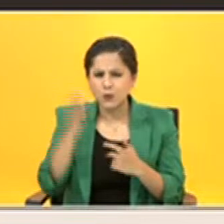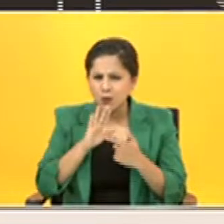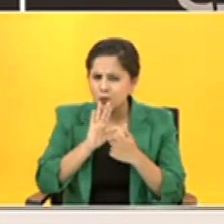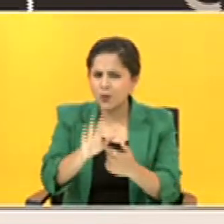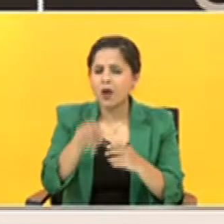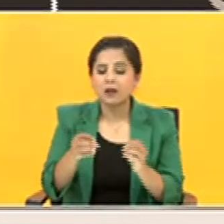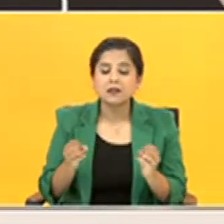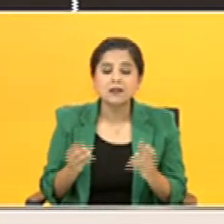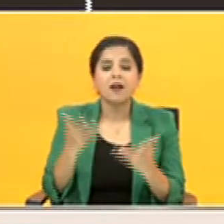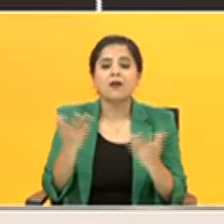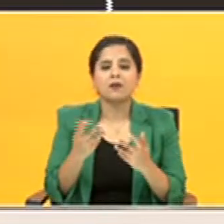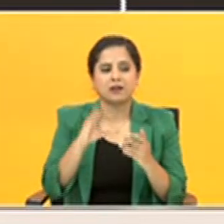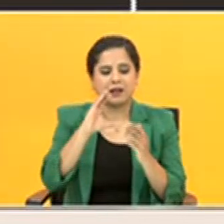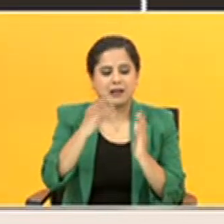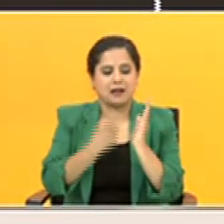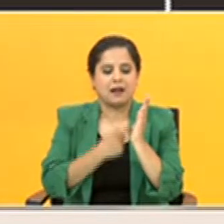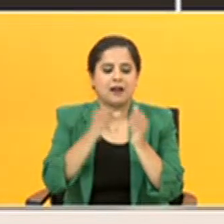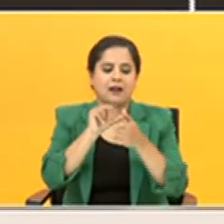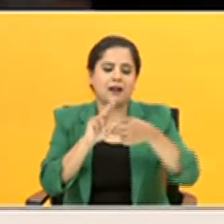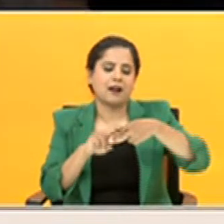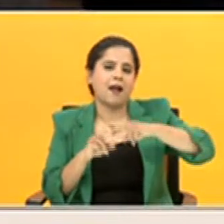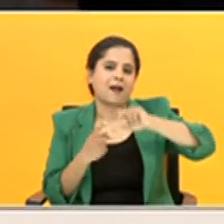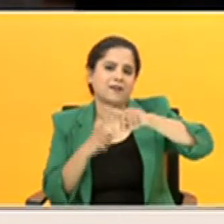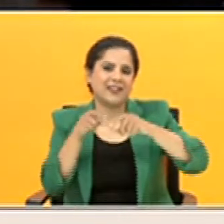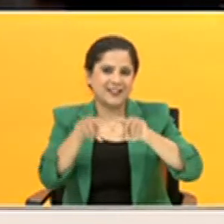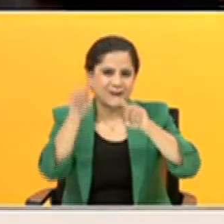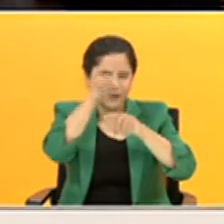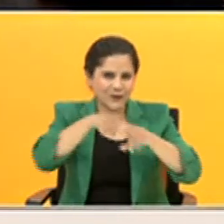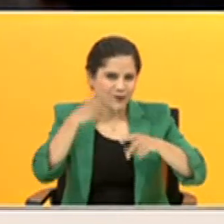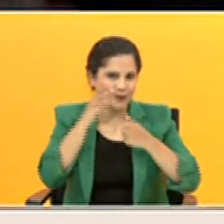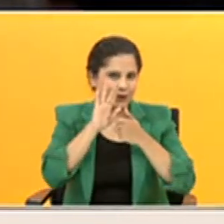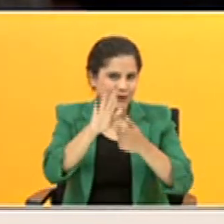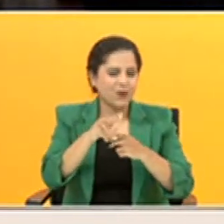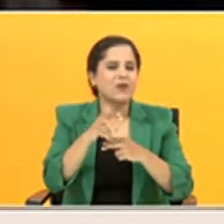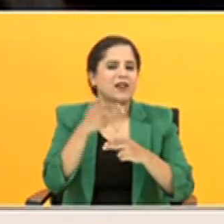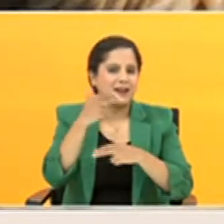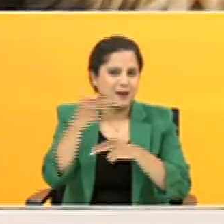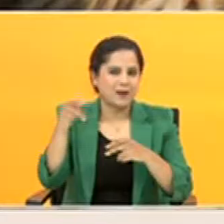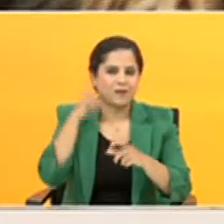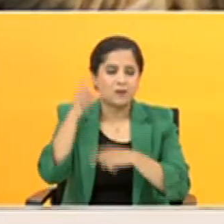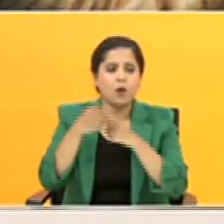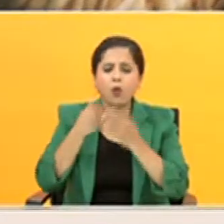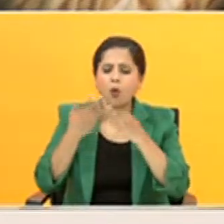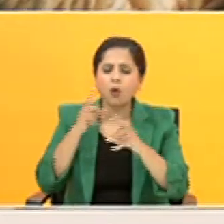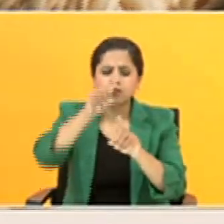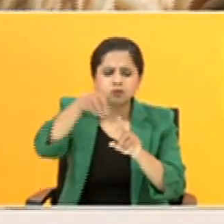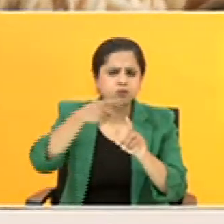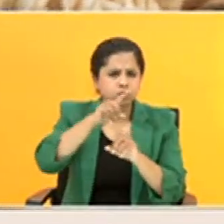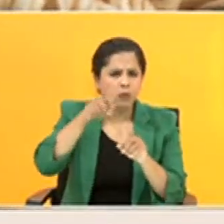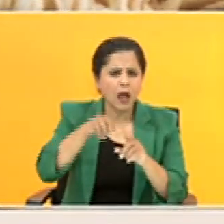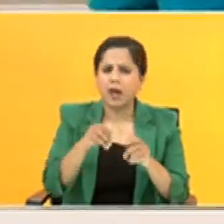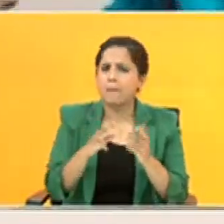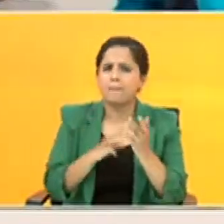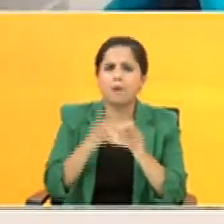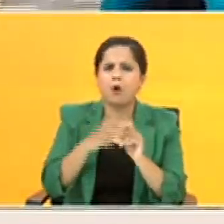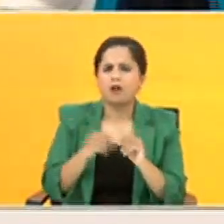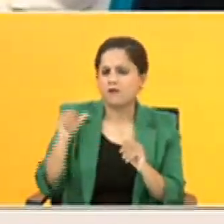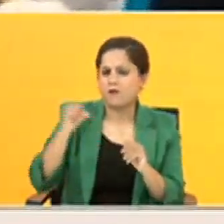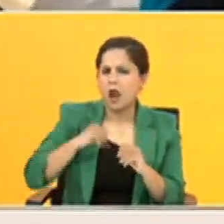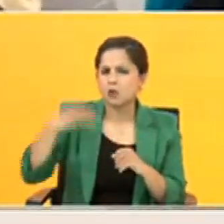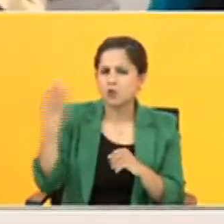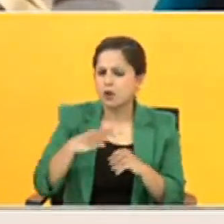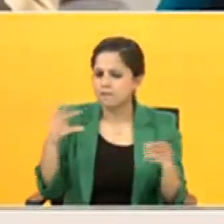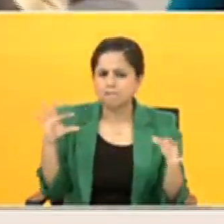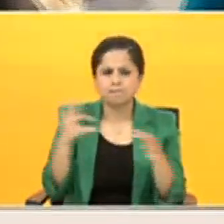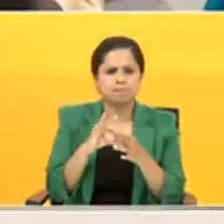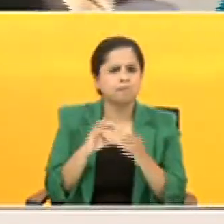हुआ क्राफ्टेड फाइबर का। उन्होंने पारंपरिक बुनाई को मॉडर्न फैशन से जोड़ा